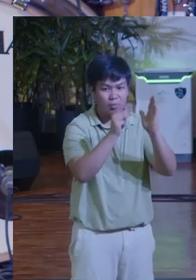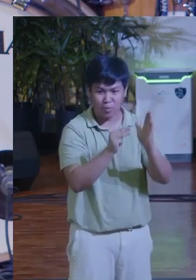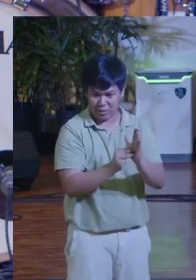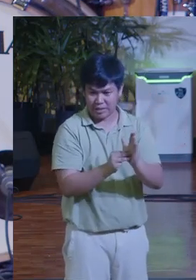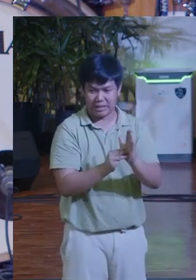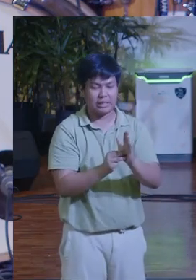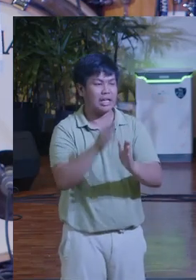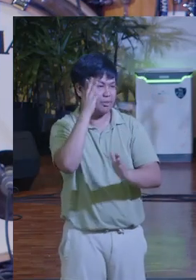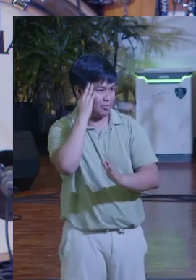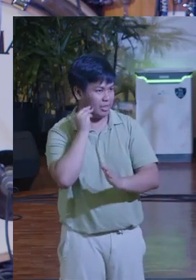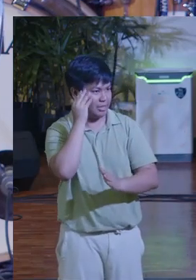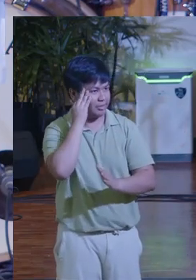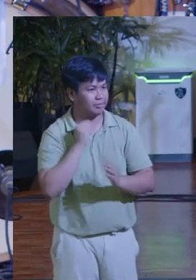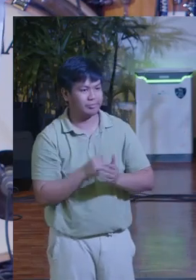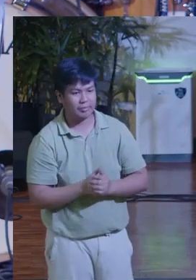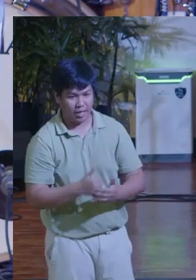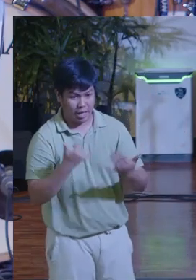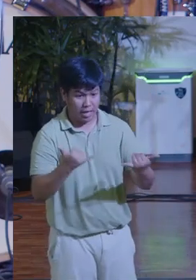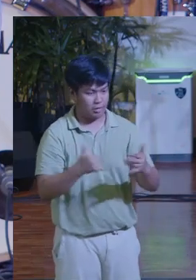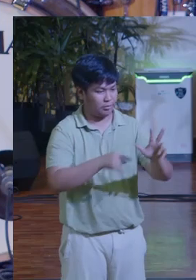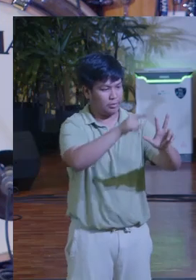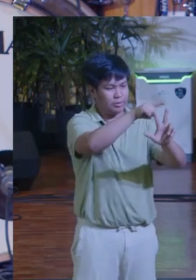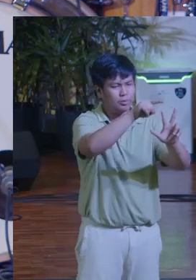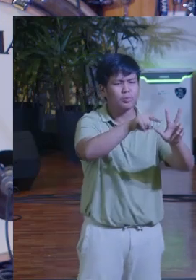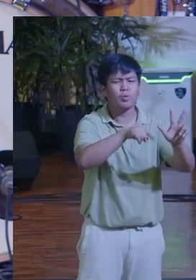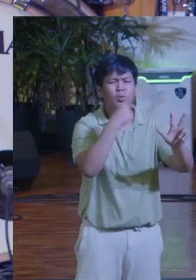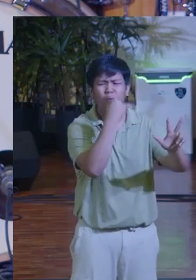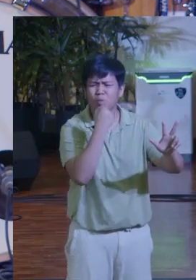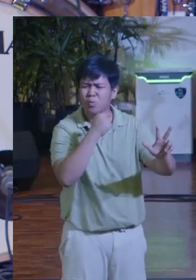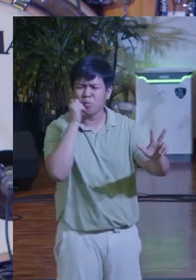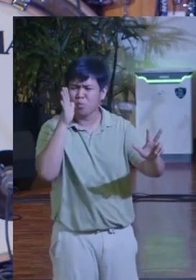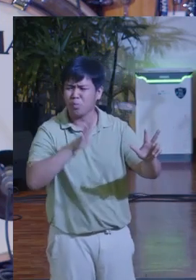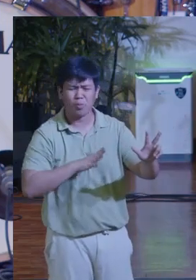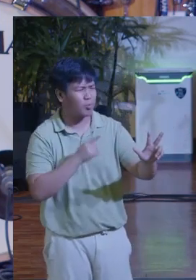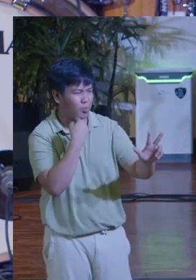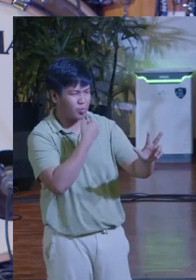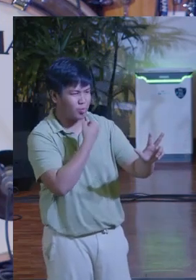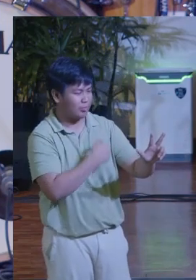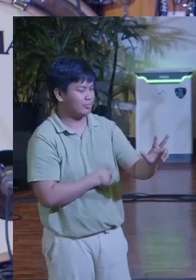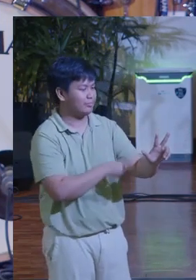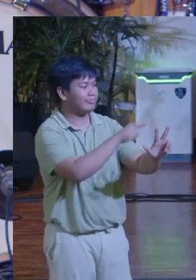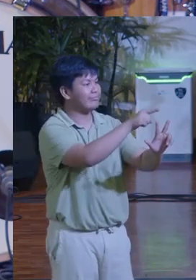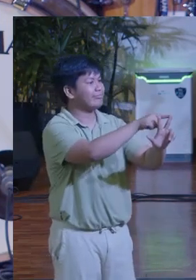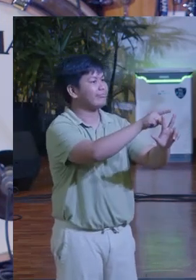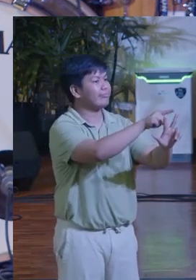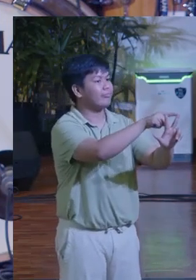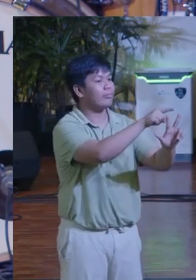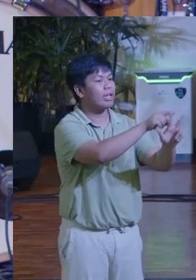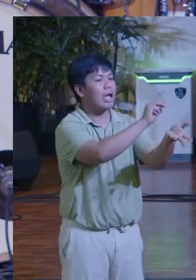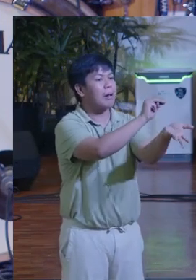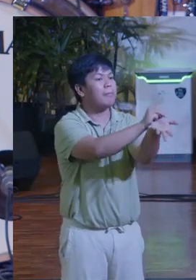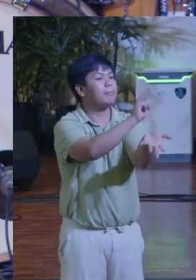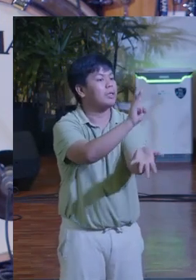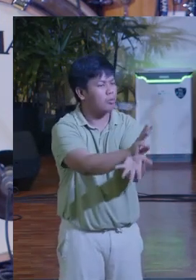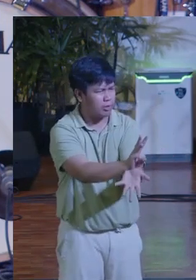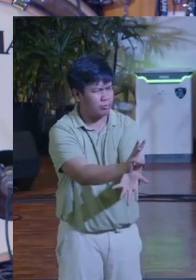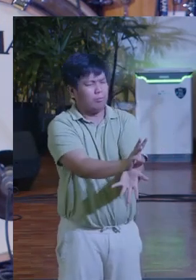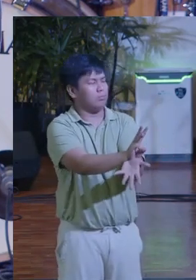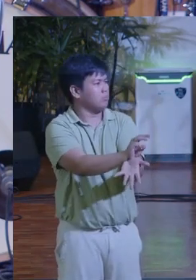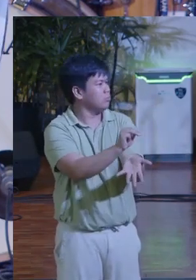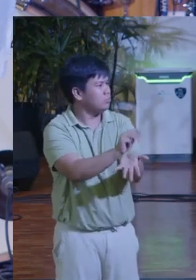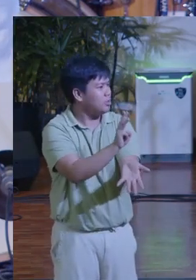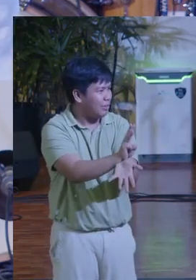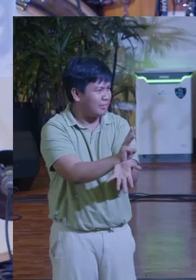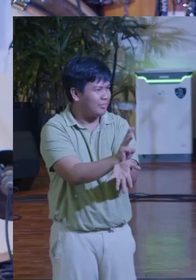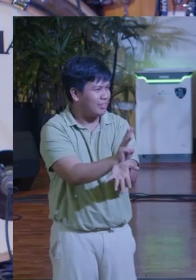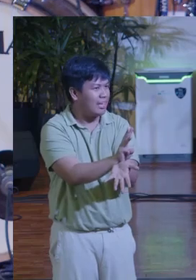So tignan po natin isa-isa. Una, ang komadronang may takot sa